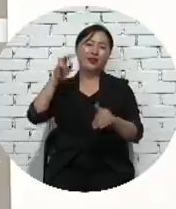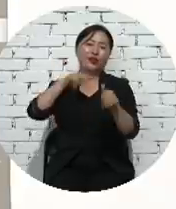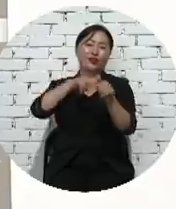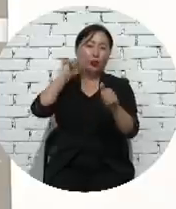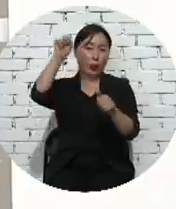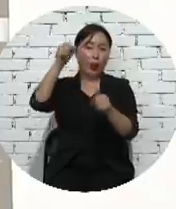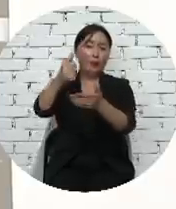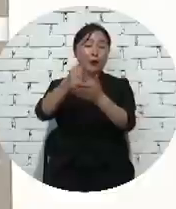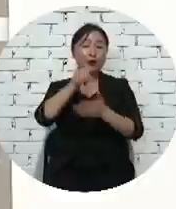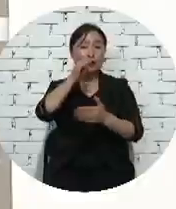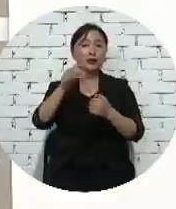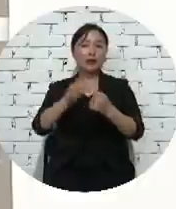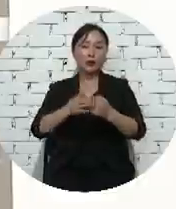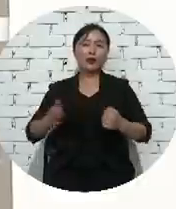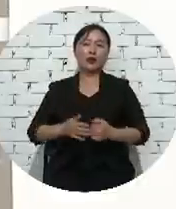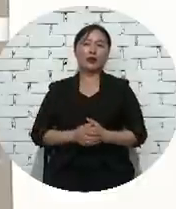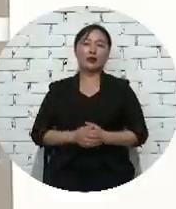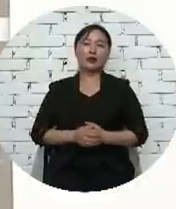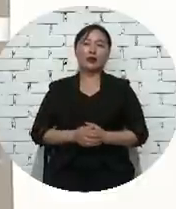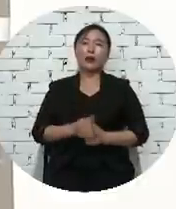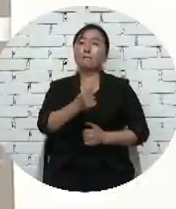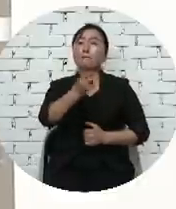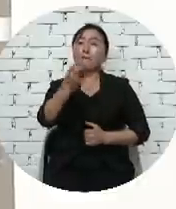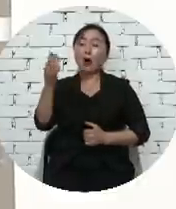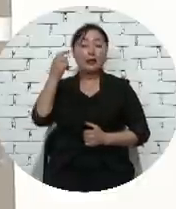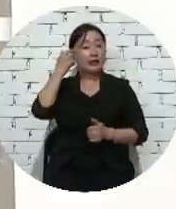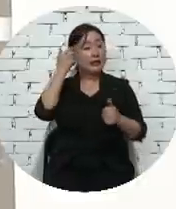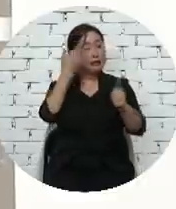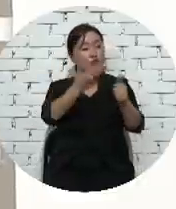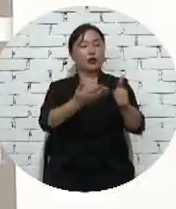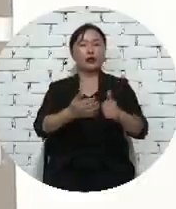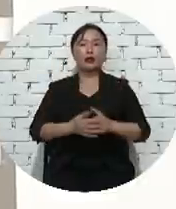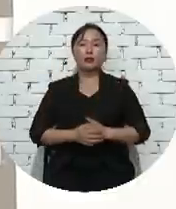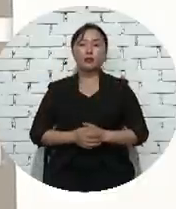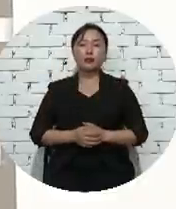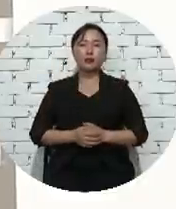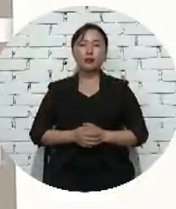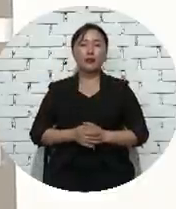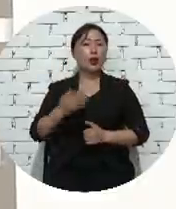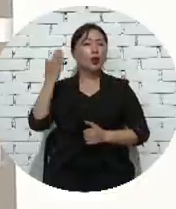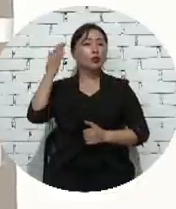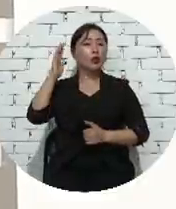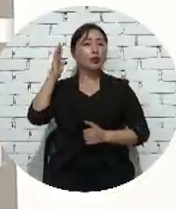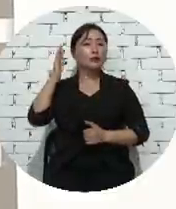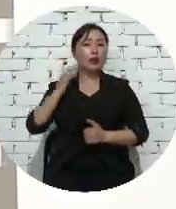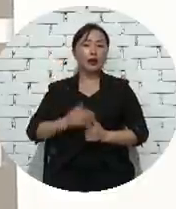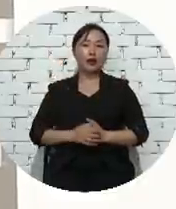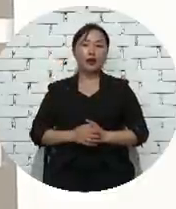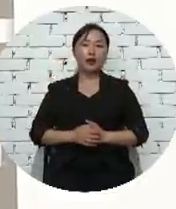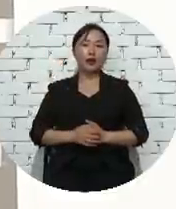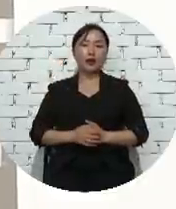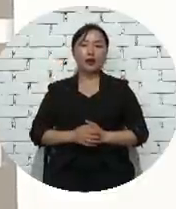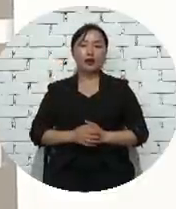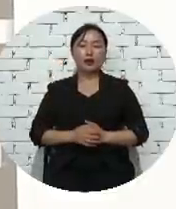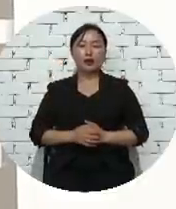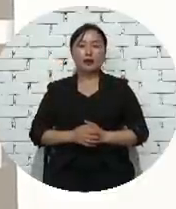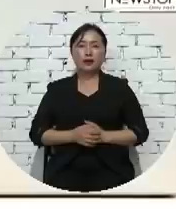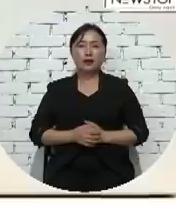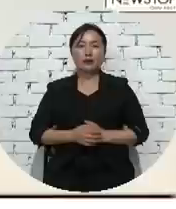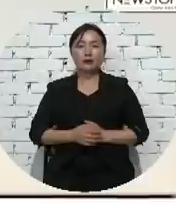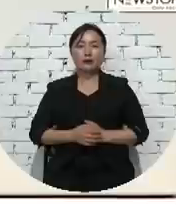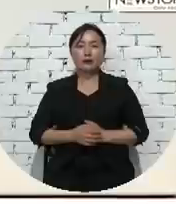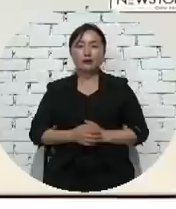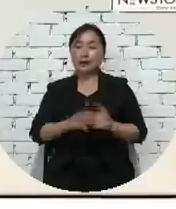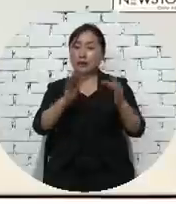네. 지금 얘기를 하는 거니까 지금 네. 좀 그 몇 가지 질문을 드릴게요. 네. 그 최근에 그 메이저 언론이 보도를 안